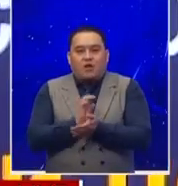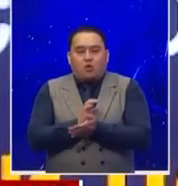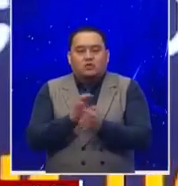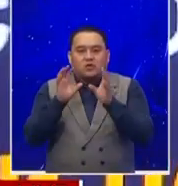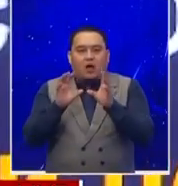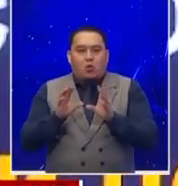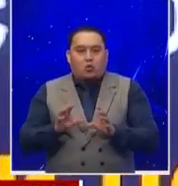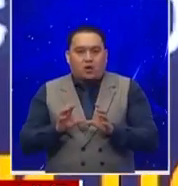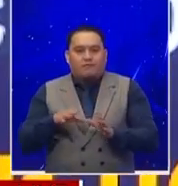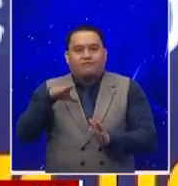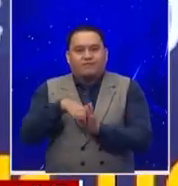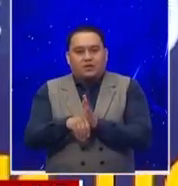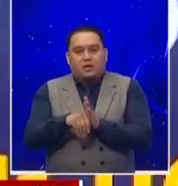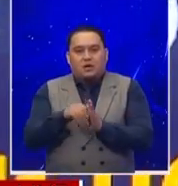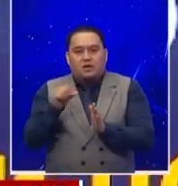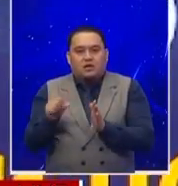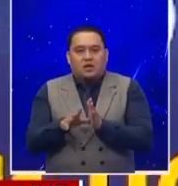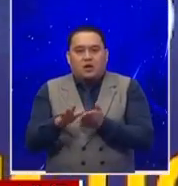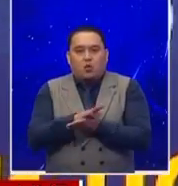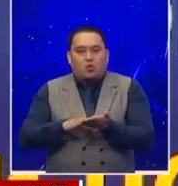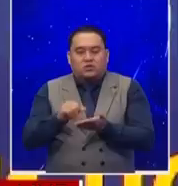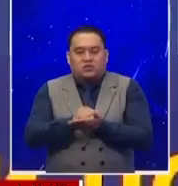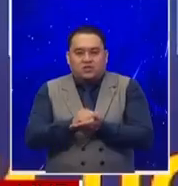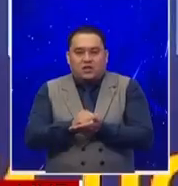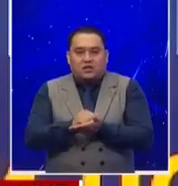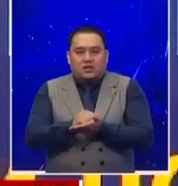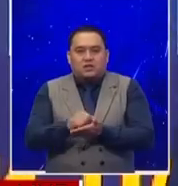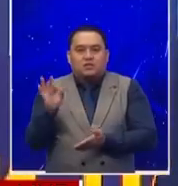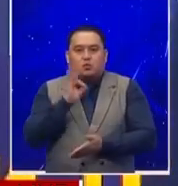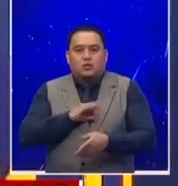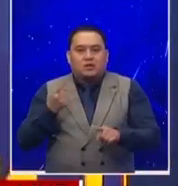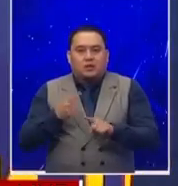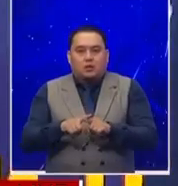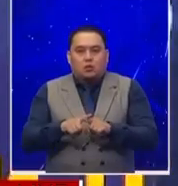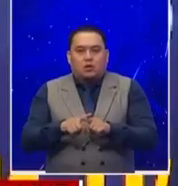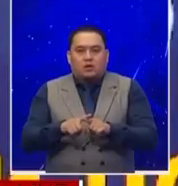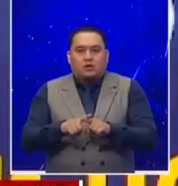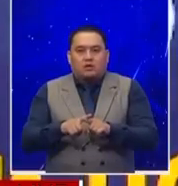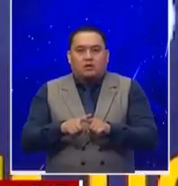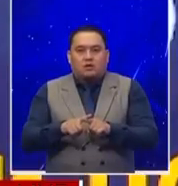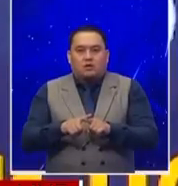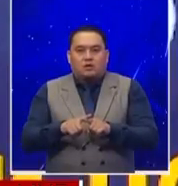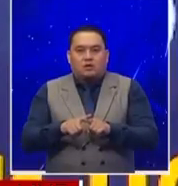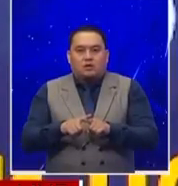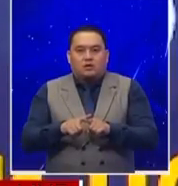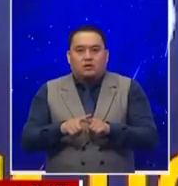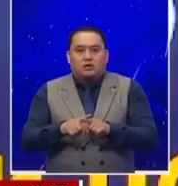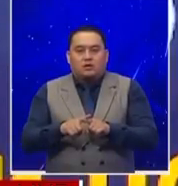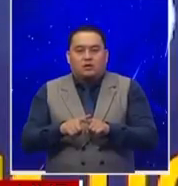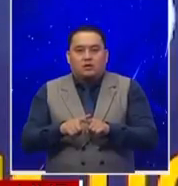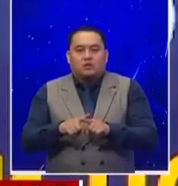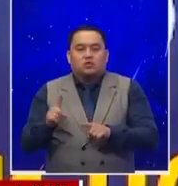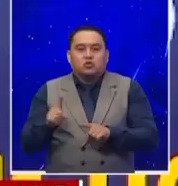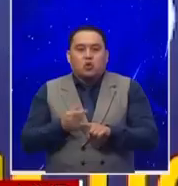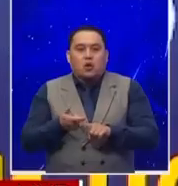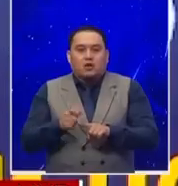основе внедрена энергетическая утилизация отходов с применением технологии Waste to Energy. Что